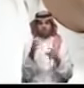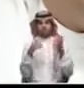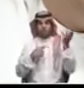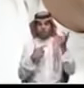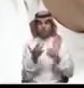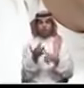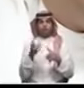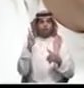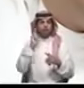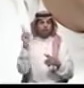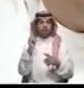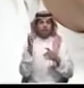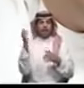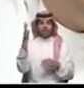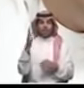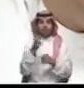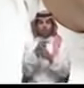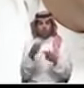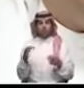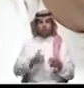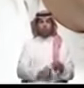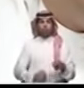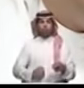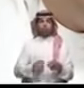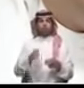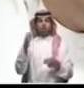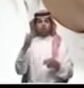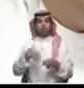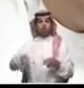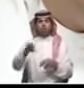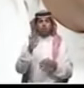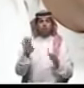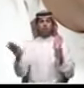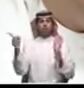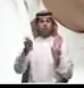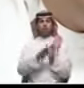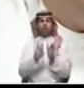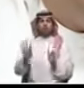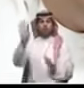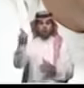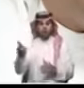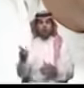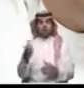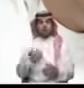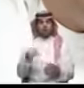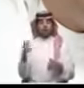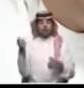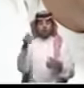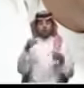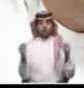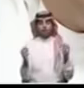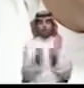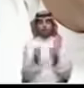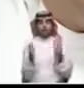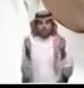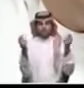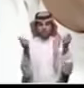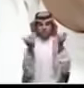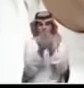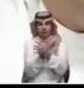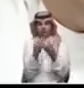وتبوك، المدينة المنورة والقصيم وحائل والجوف والحدود الشمالية برياح الشتاء تبدأ من يوم غد إن شاء الله، مثيرة